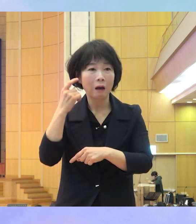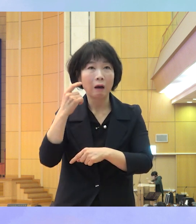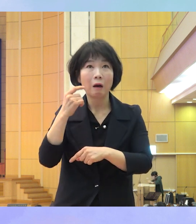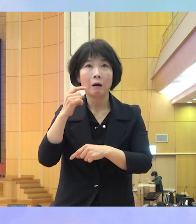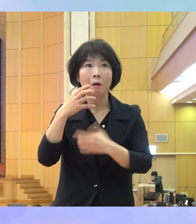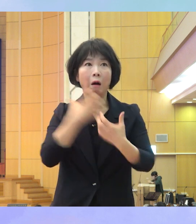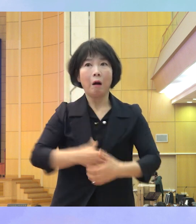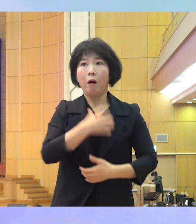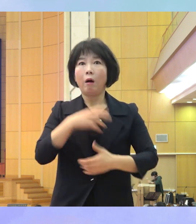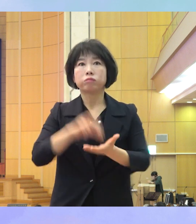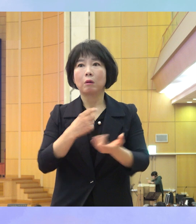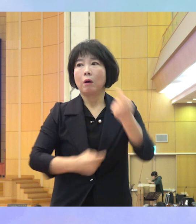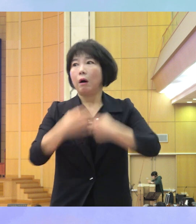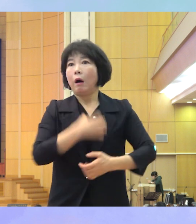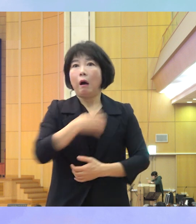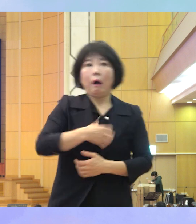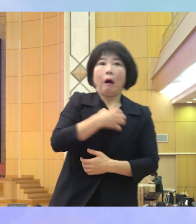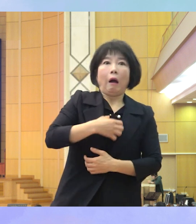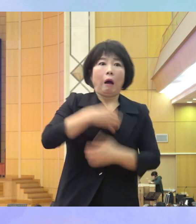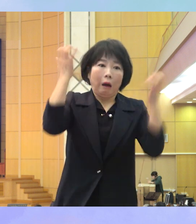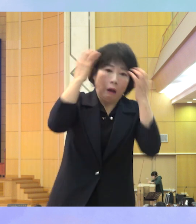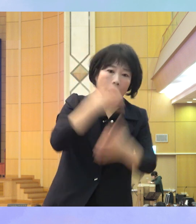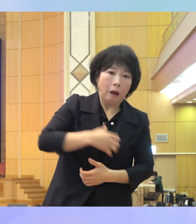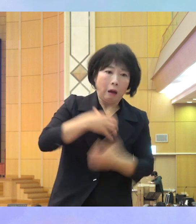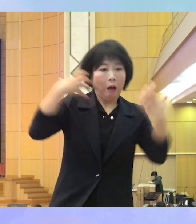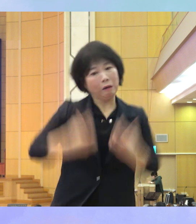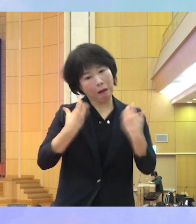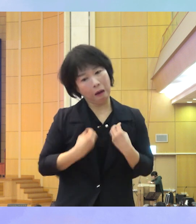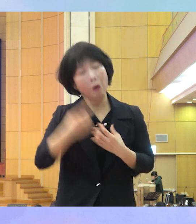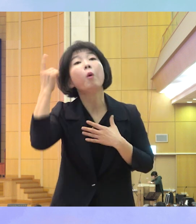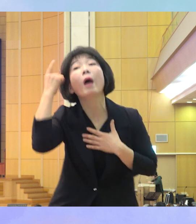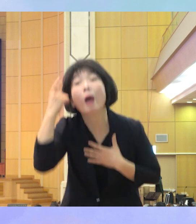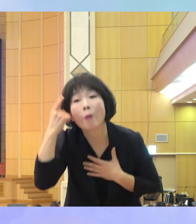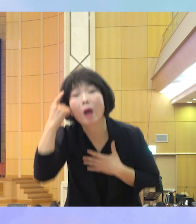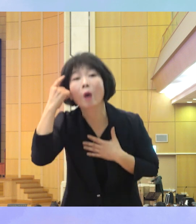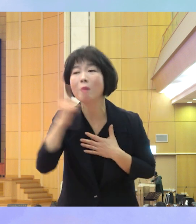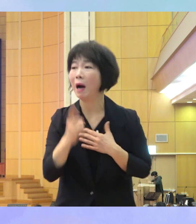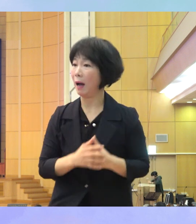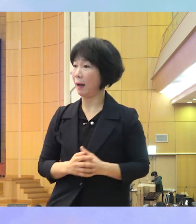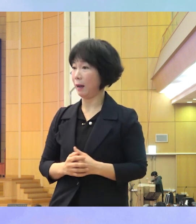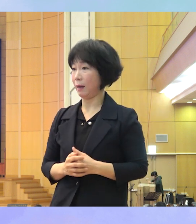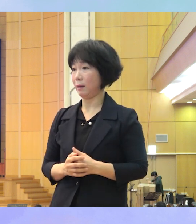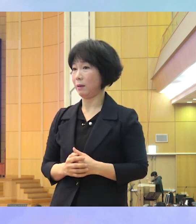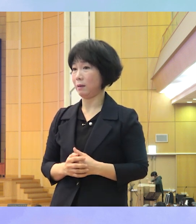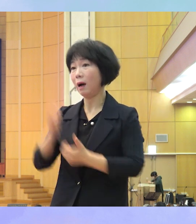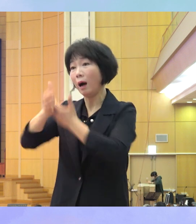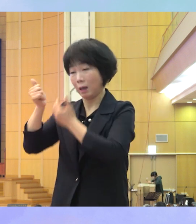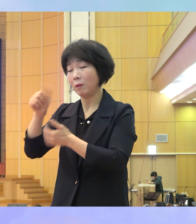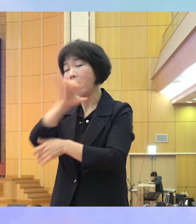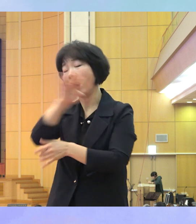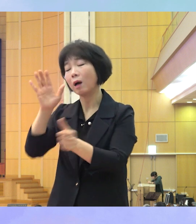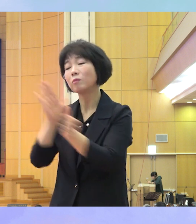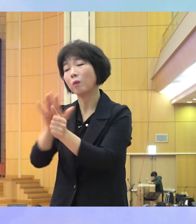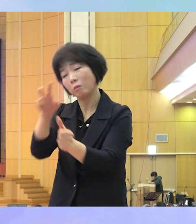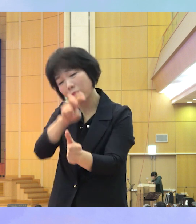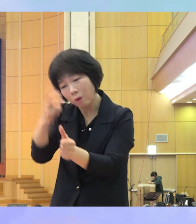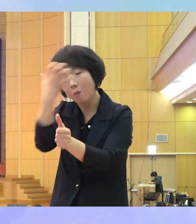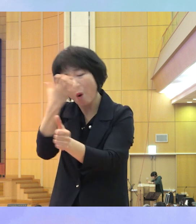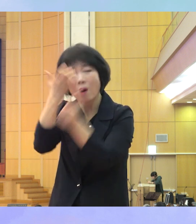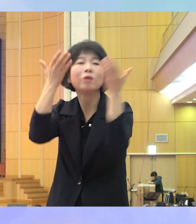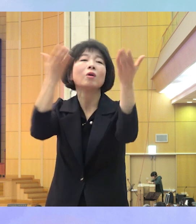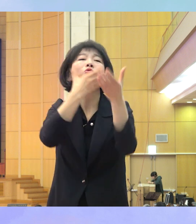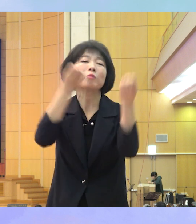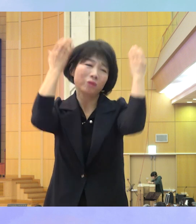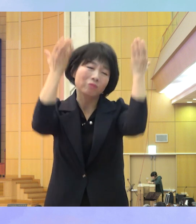있으려나, 왜 염려, 걱정, 근심, 걱정, 실망, 낙심, 절망, 왜 그런 걸 합니까? 우리 하나님이 지켜주시고 인도해 주시고 보호해